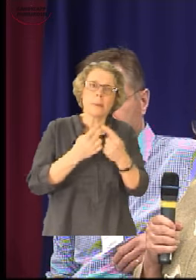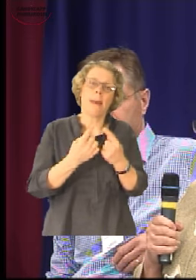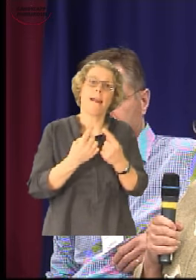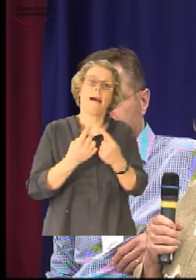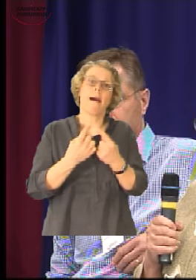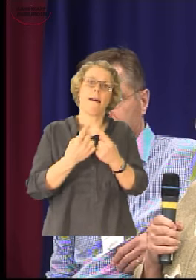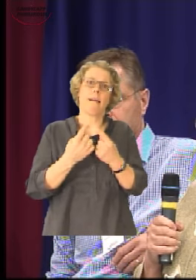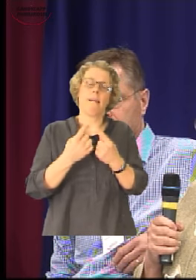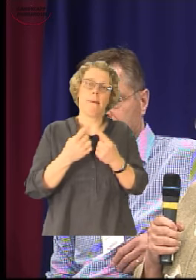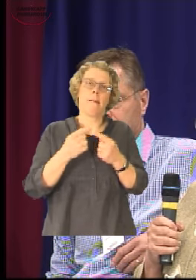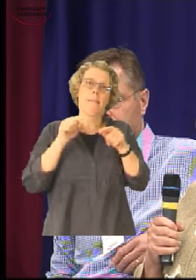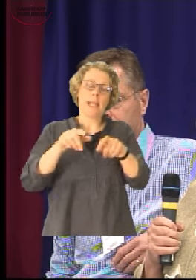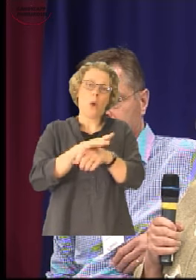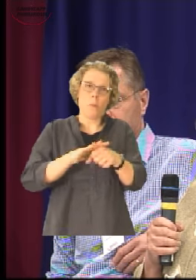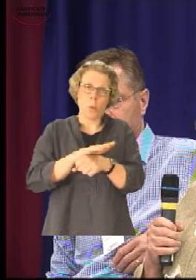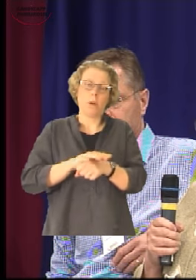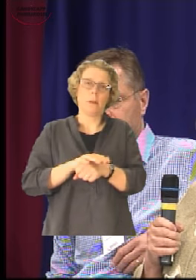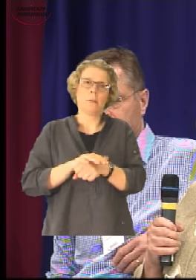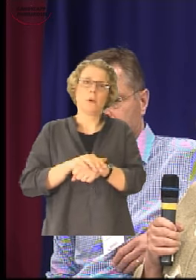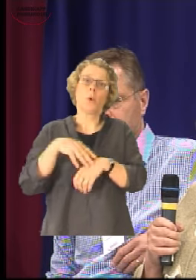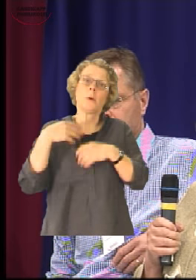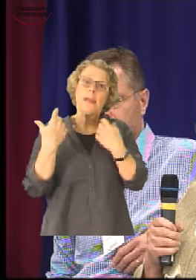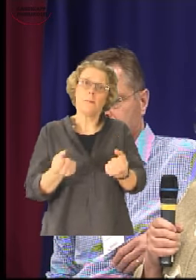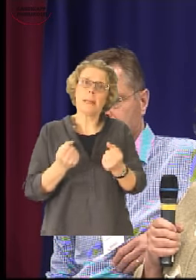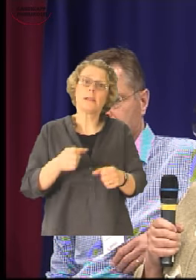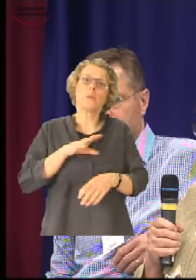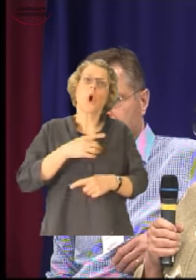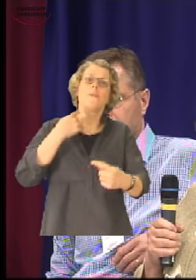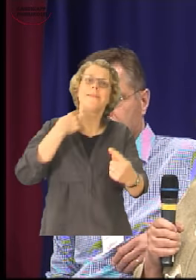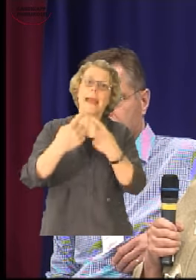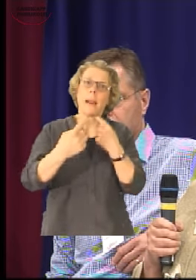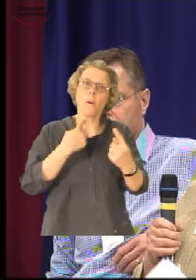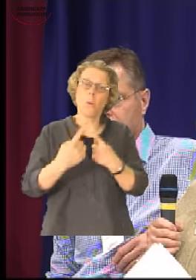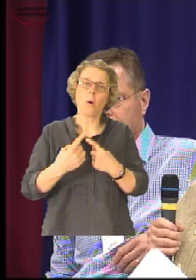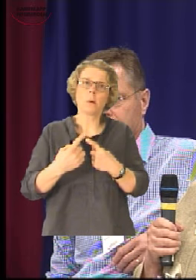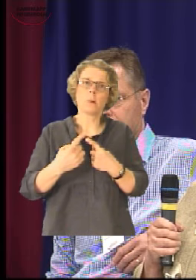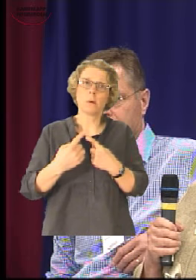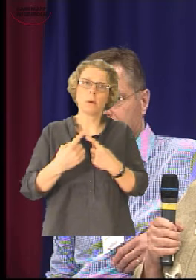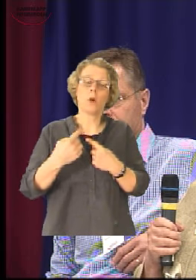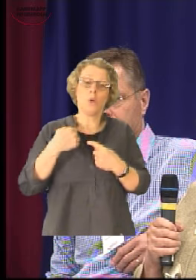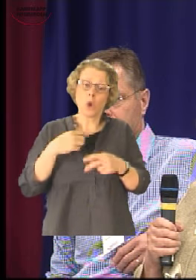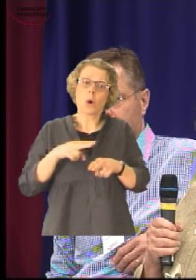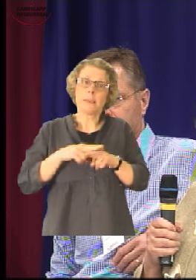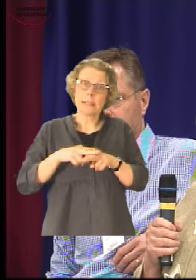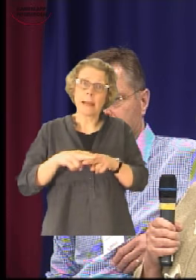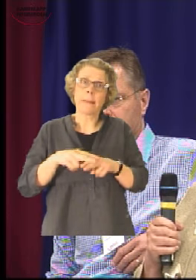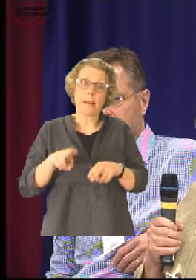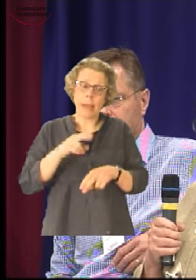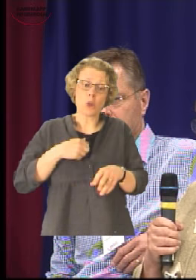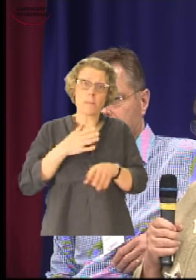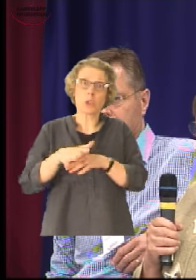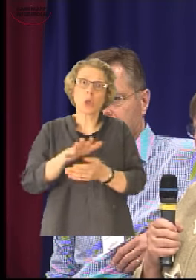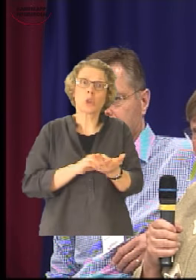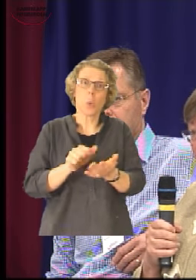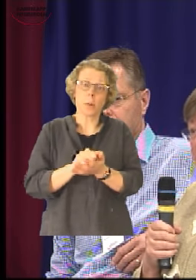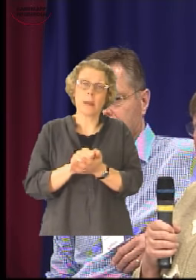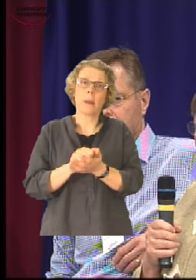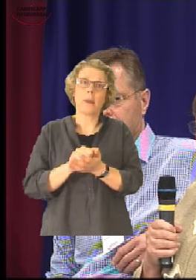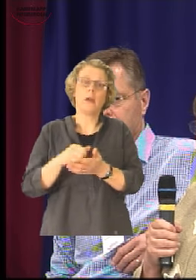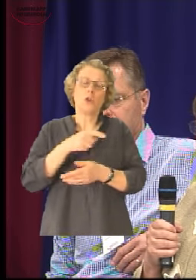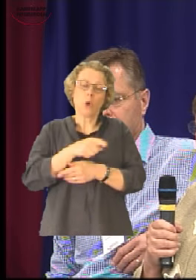det här. Och det är ju viktigt att man har en dialog. Och det kände jag var väldigt typiskt för när jag besökte Skåne. Att de hade